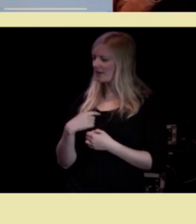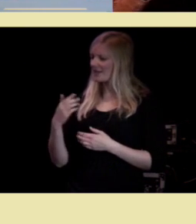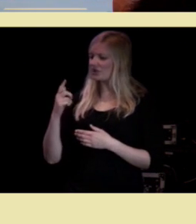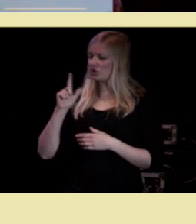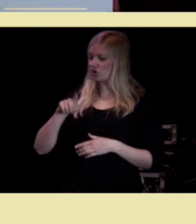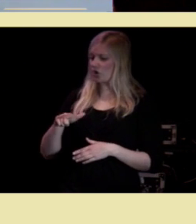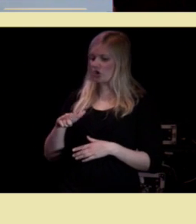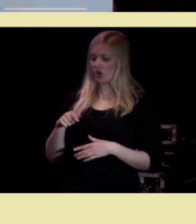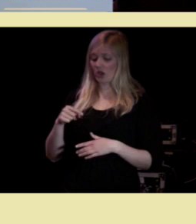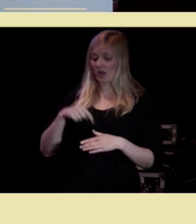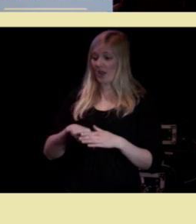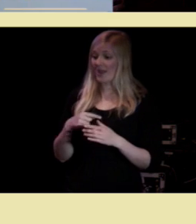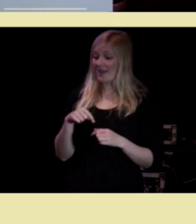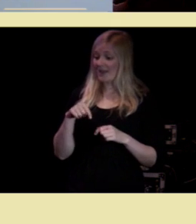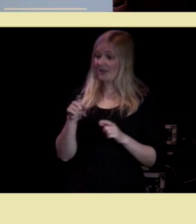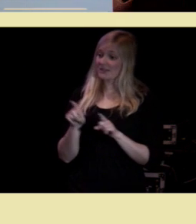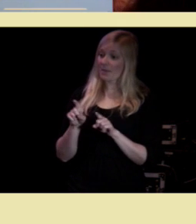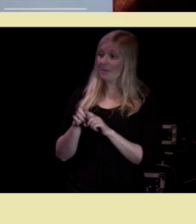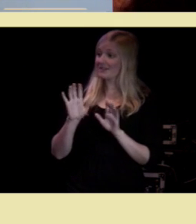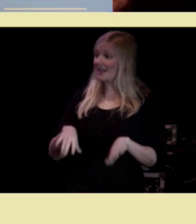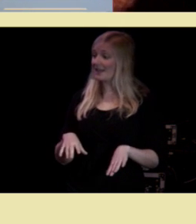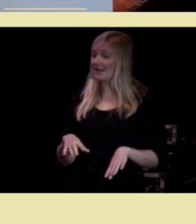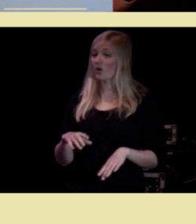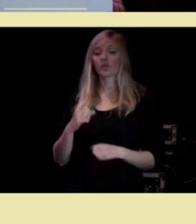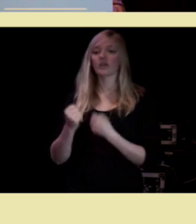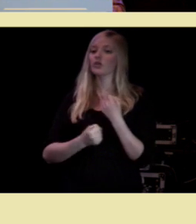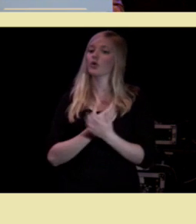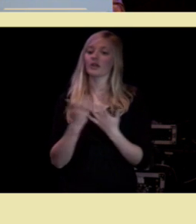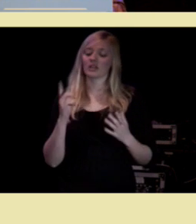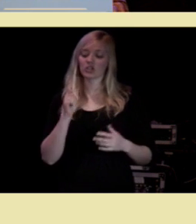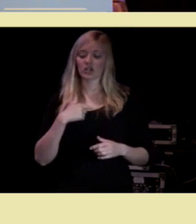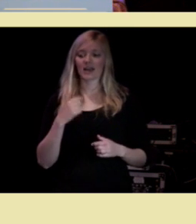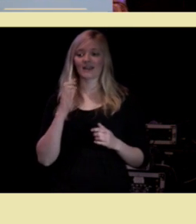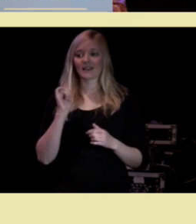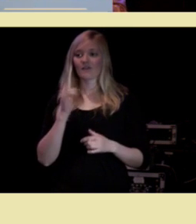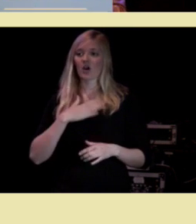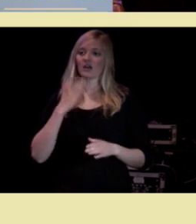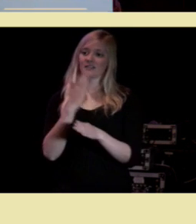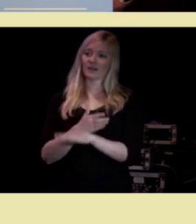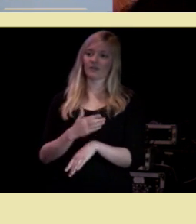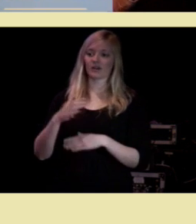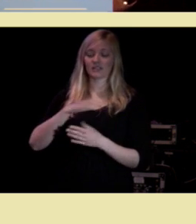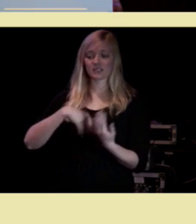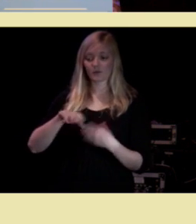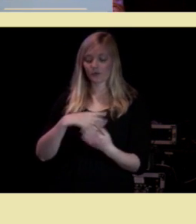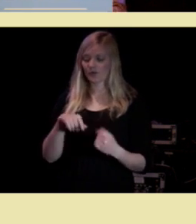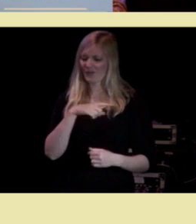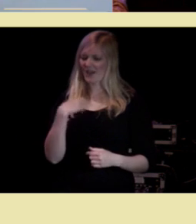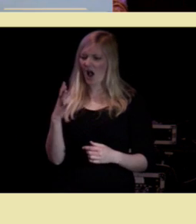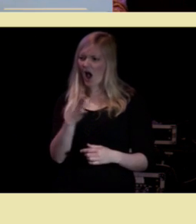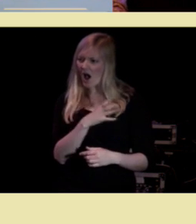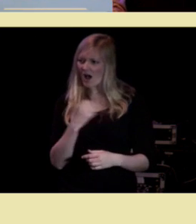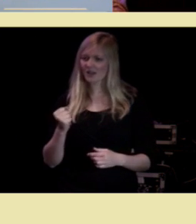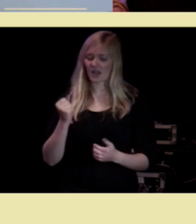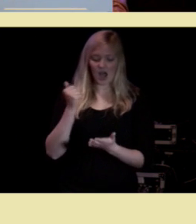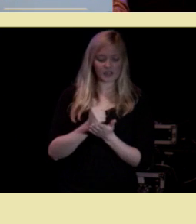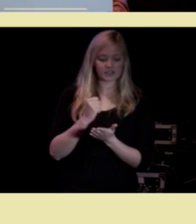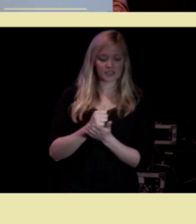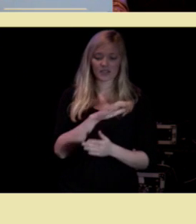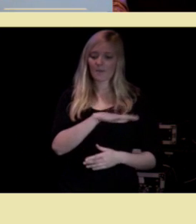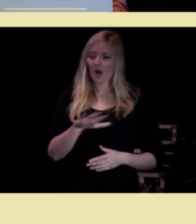der igjen? Og det gjør jeg selvfølgelig ikke, for det sånn vi lever i et høyspesialisert samfunn. Det ikke sånn, men vi alle sammen, ansatte i